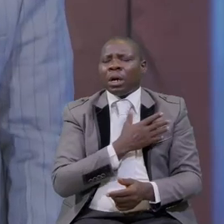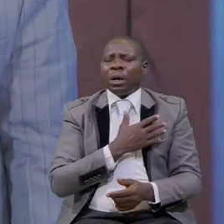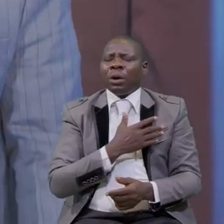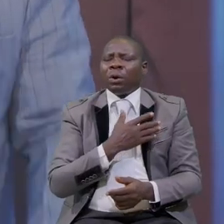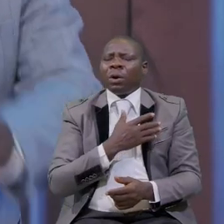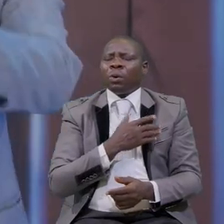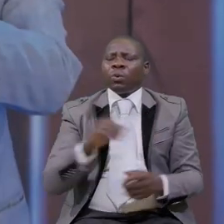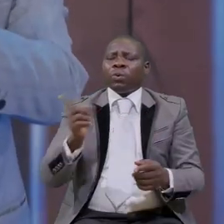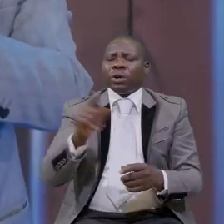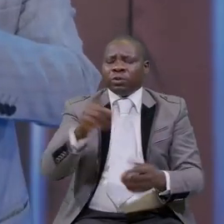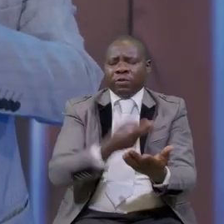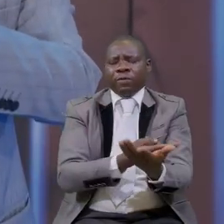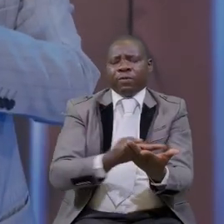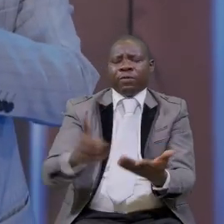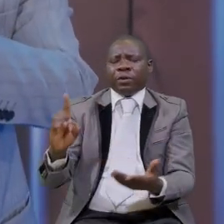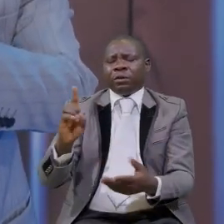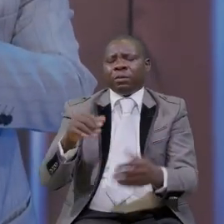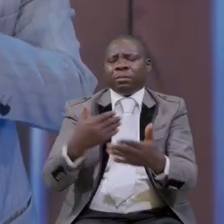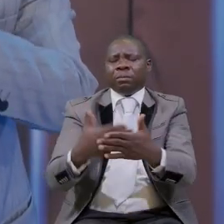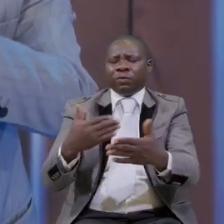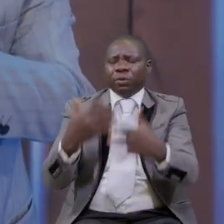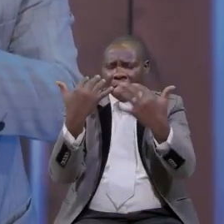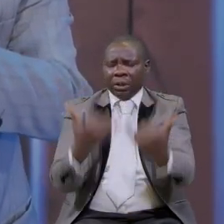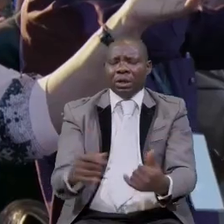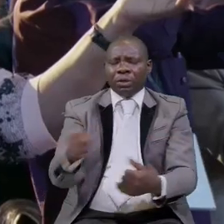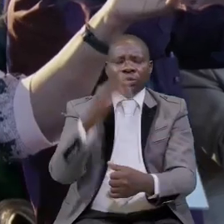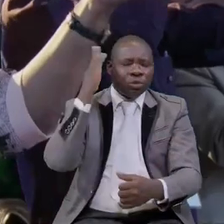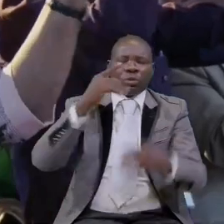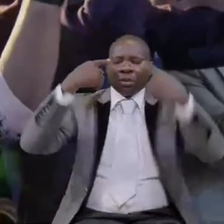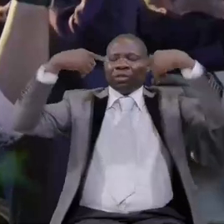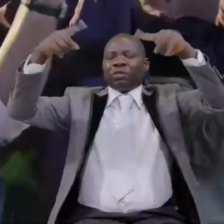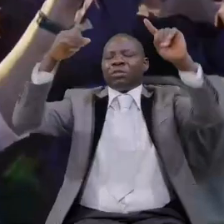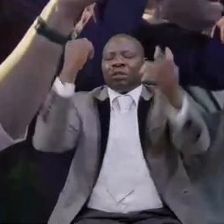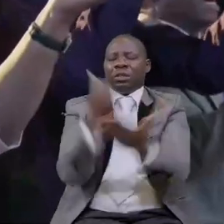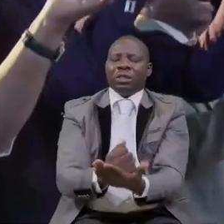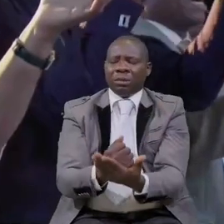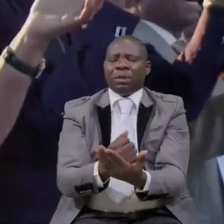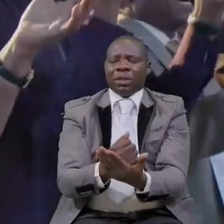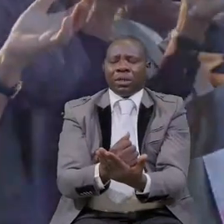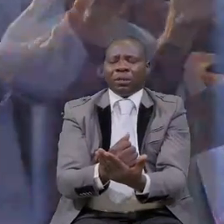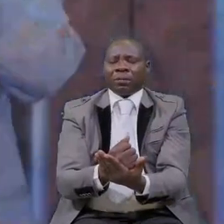Là où tu as échoué avant, maintenant, tu vas réussir.